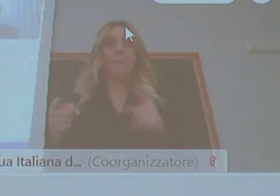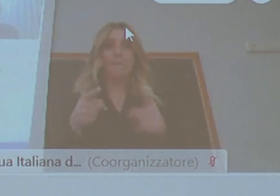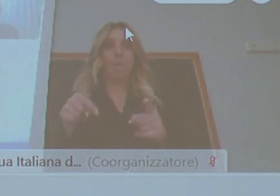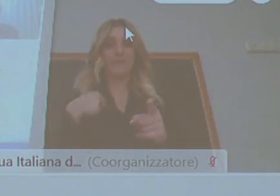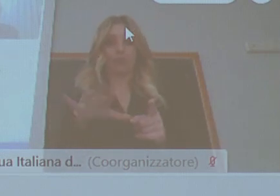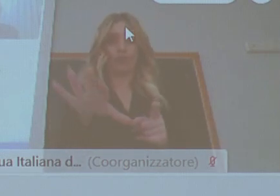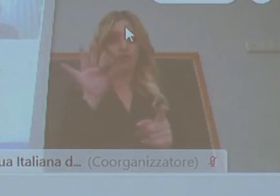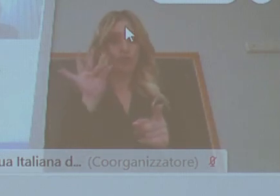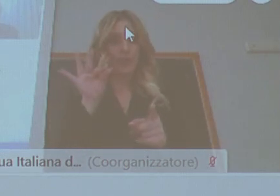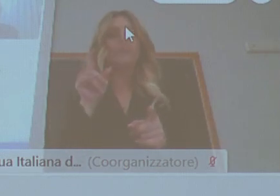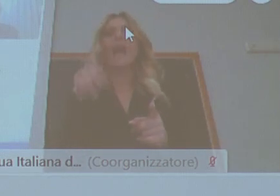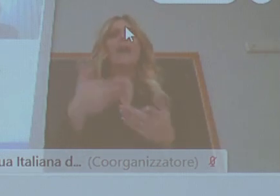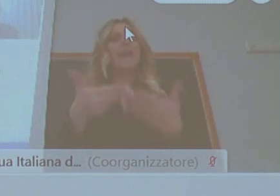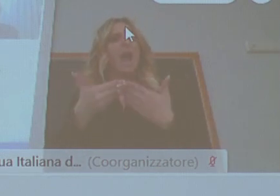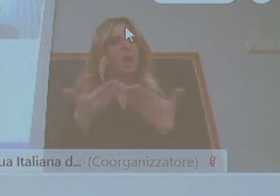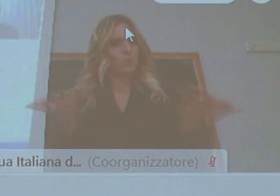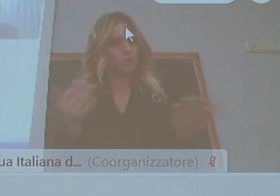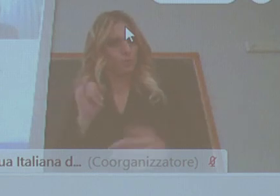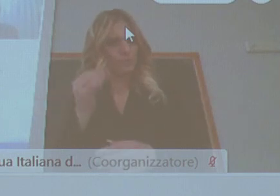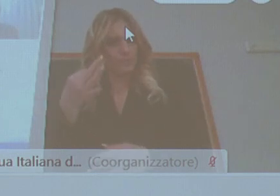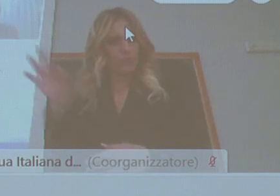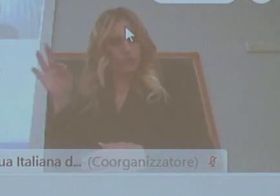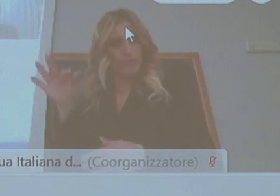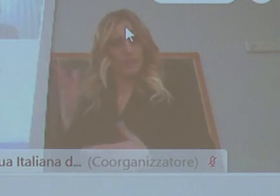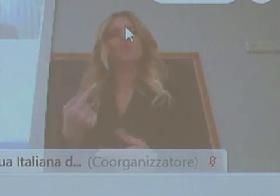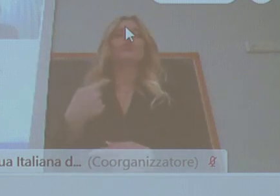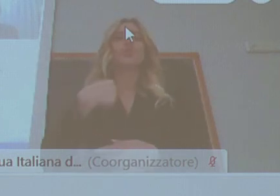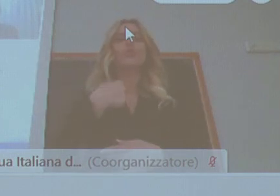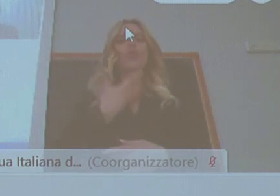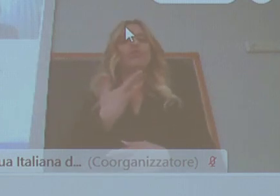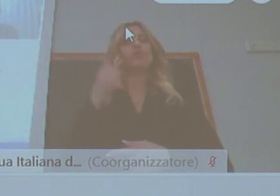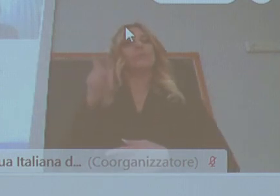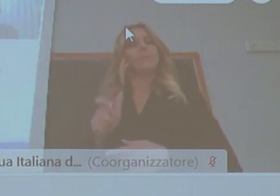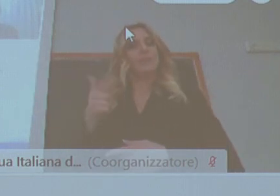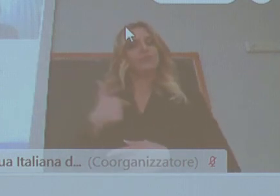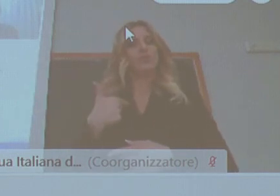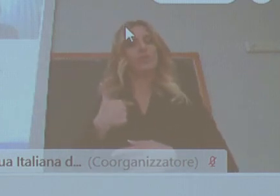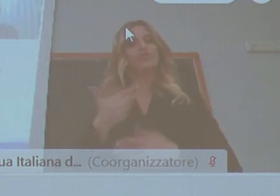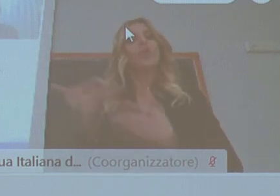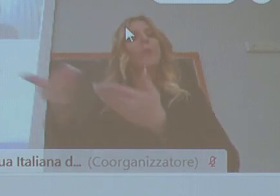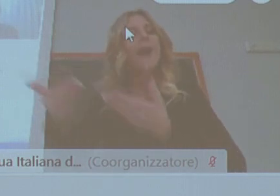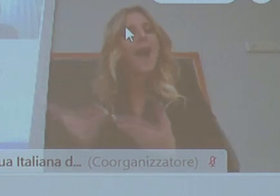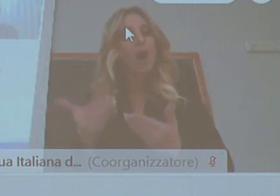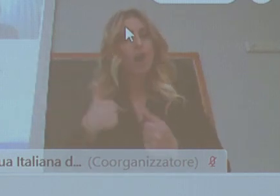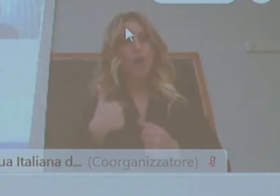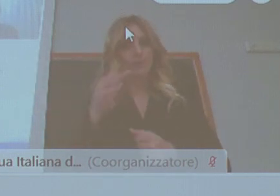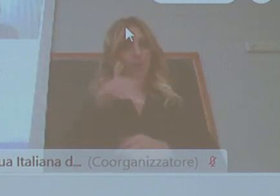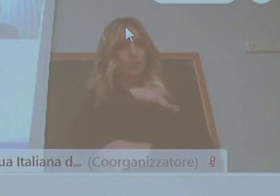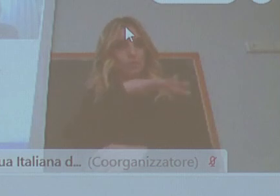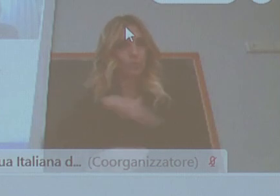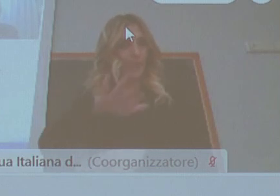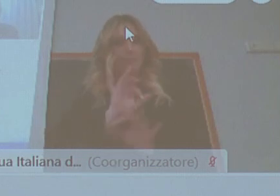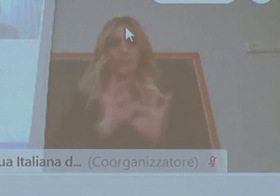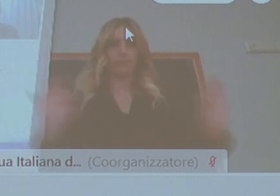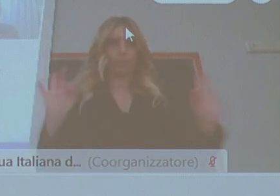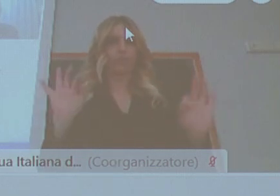magari farsi anche guidare. Noi abbiamo i nostri uffici placement che sono pronti ad accogliere i nostri studenti, però se loro